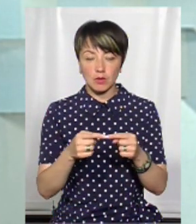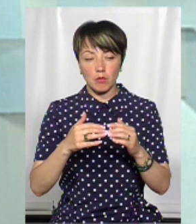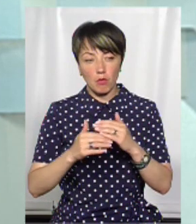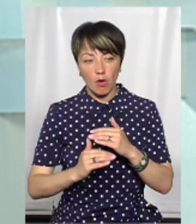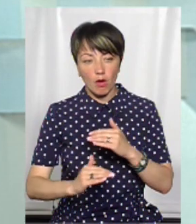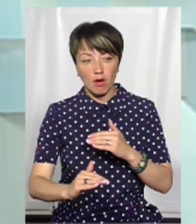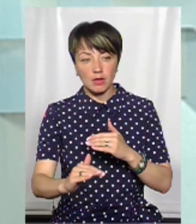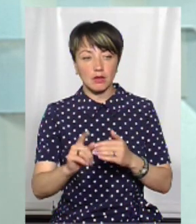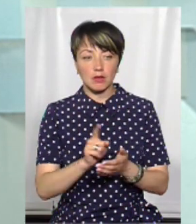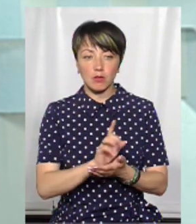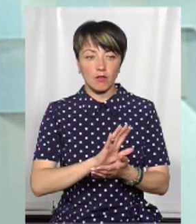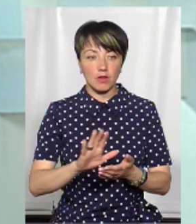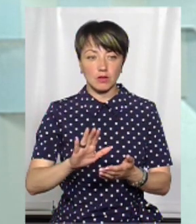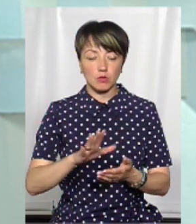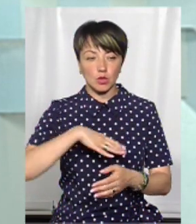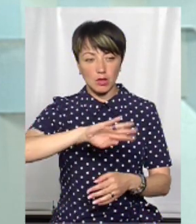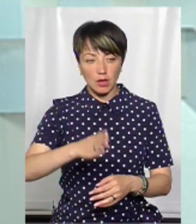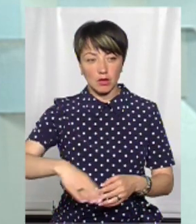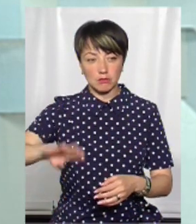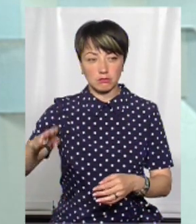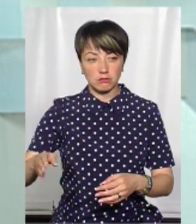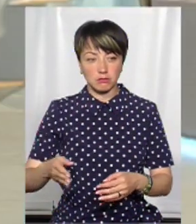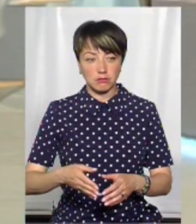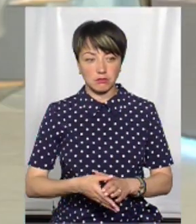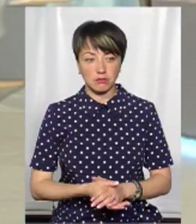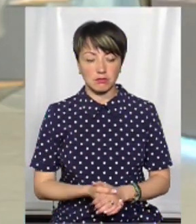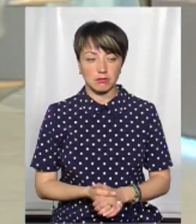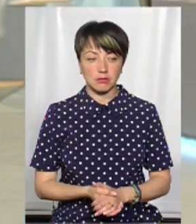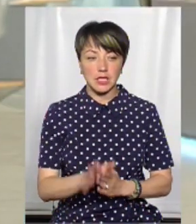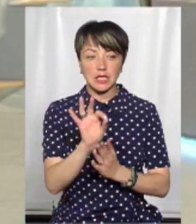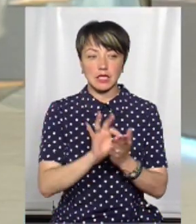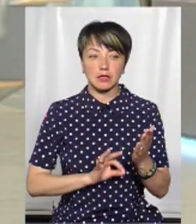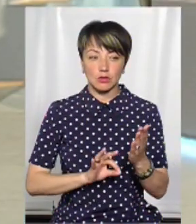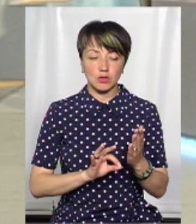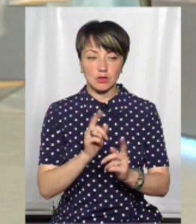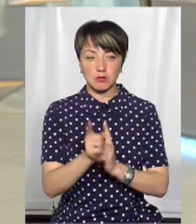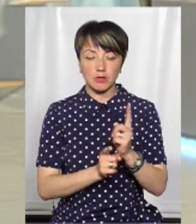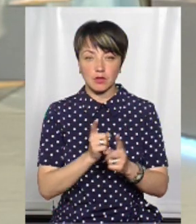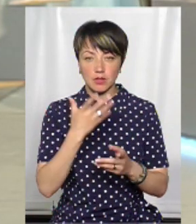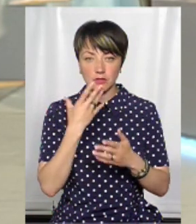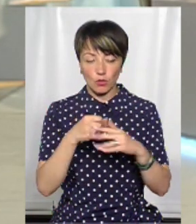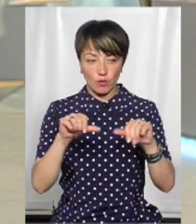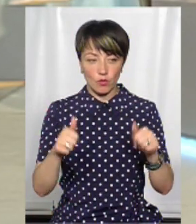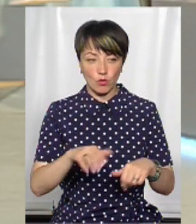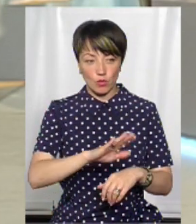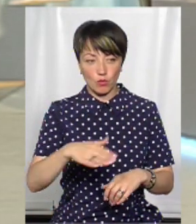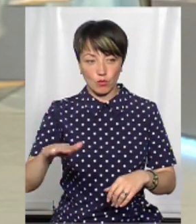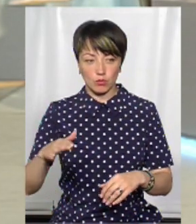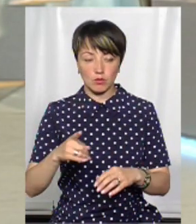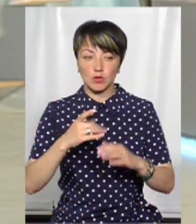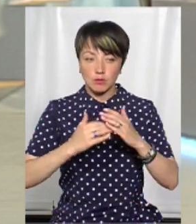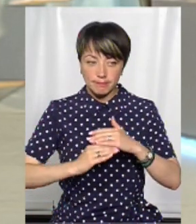Да? Воно не повинно бути різко змінювати свій рельєф.